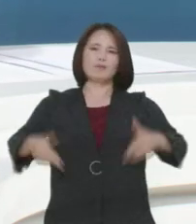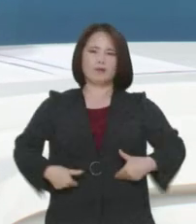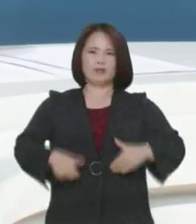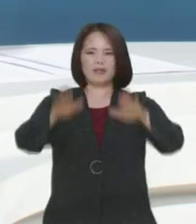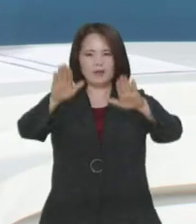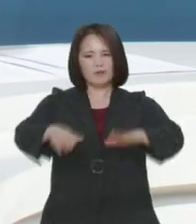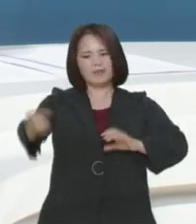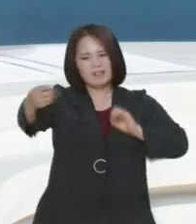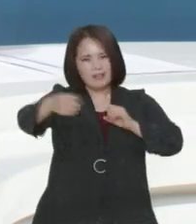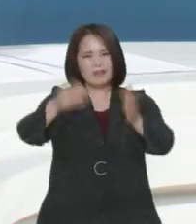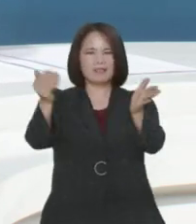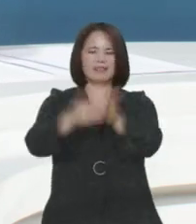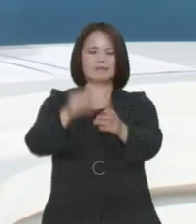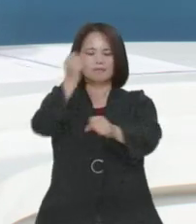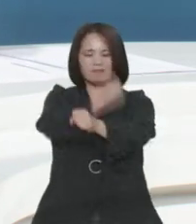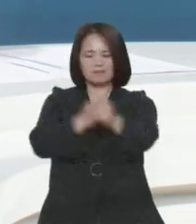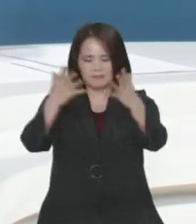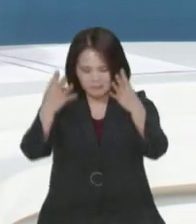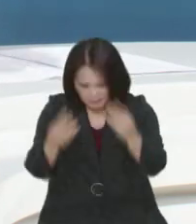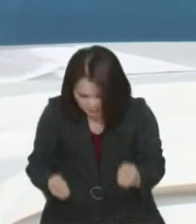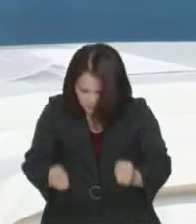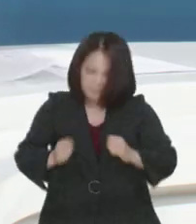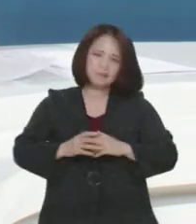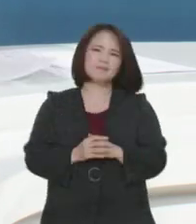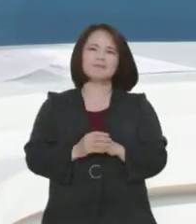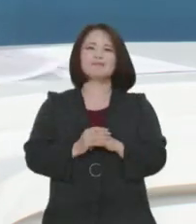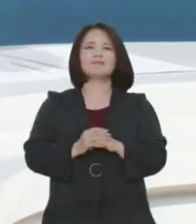하겠습니다 재 교 사 무 저장 수고하셨습니다